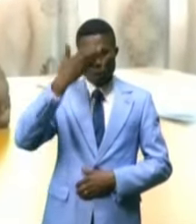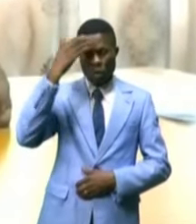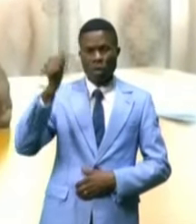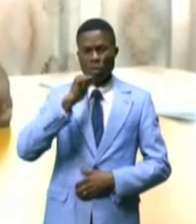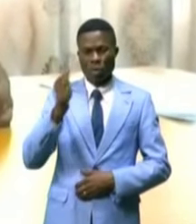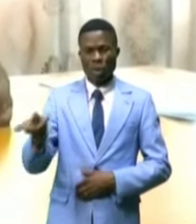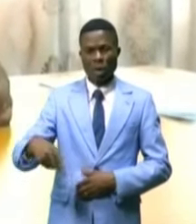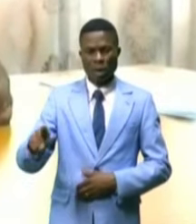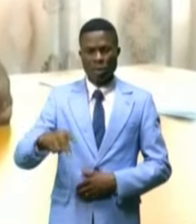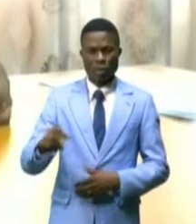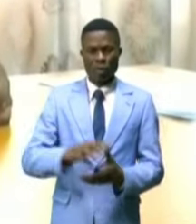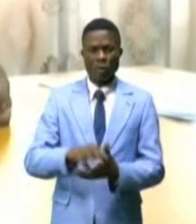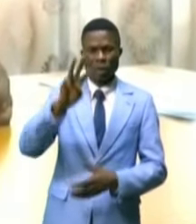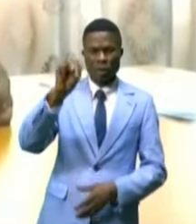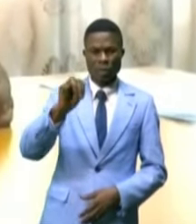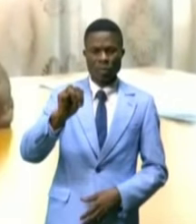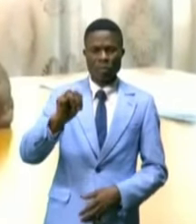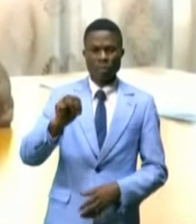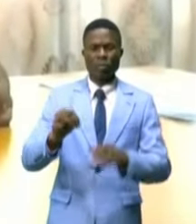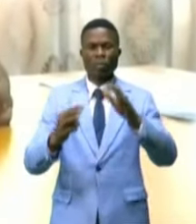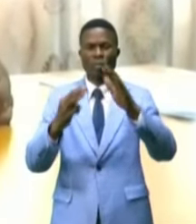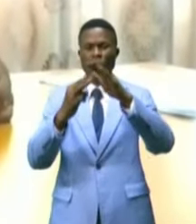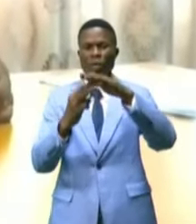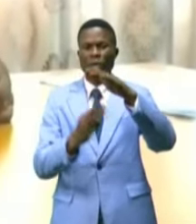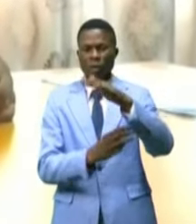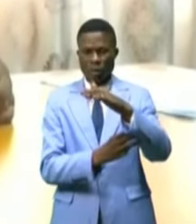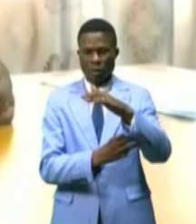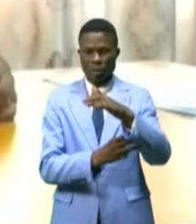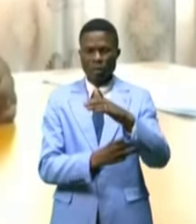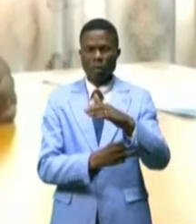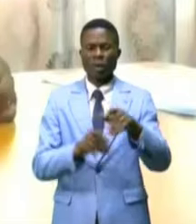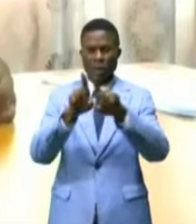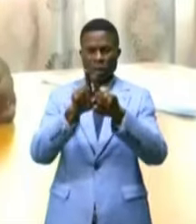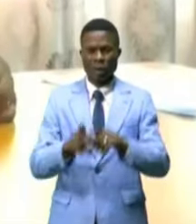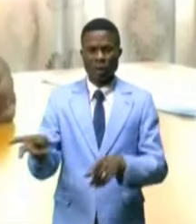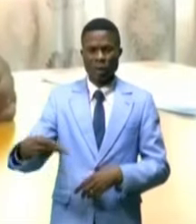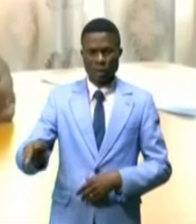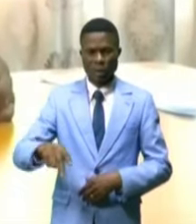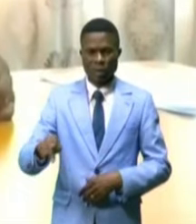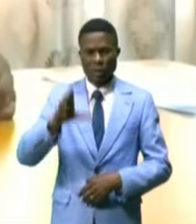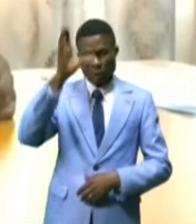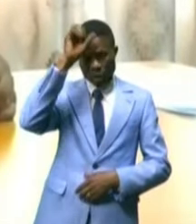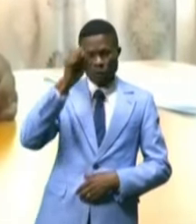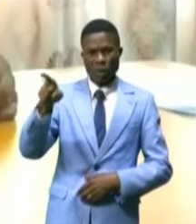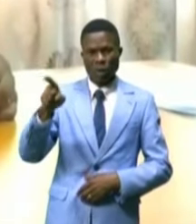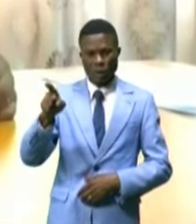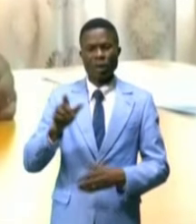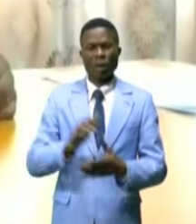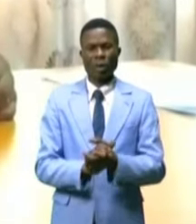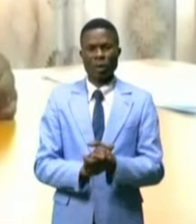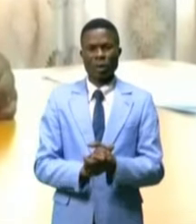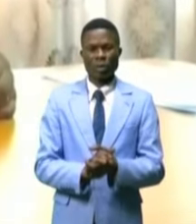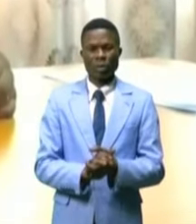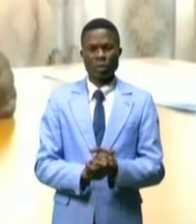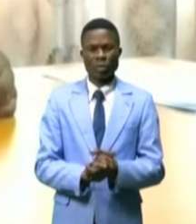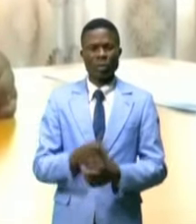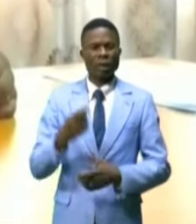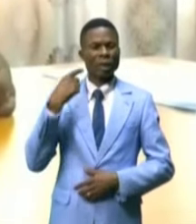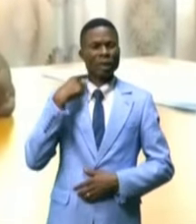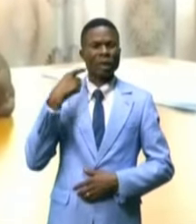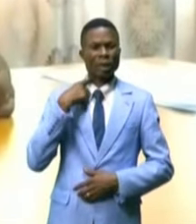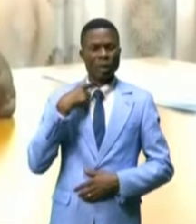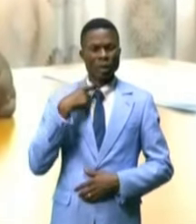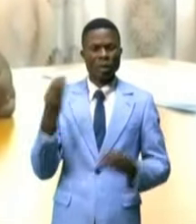province de Maïndombe dans les territoires de Kwamout ainsi que ceux de la province du Kwilu et Kwango victimes